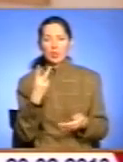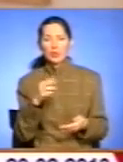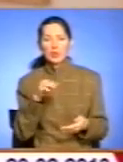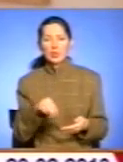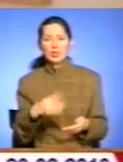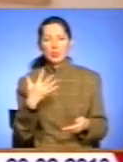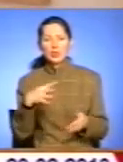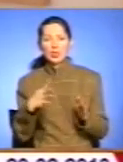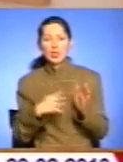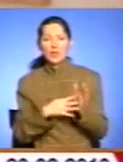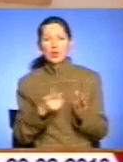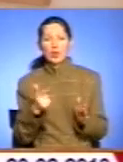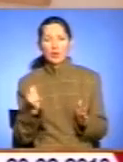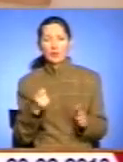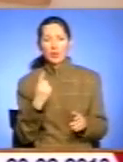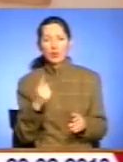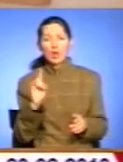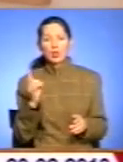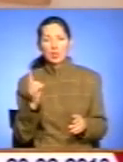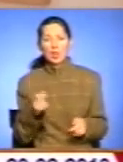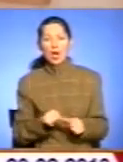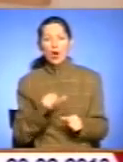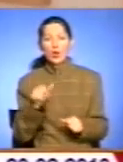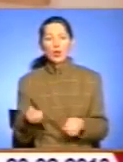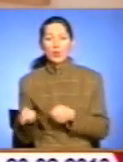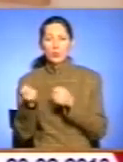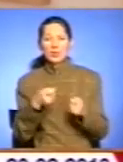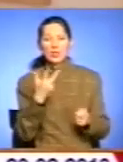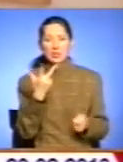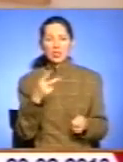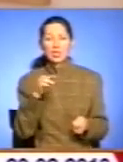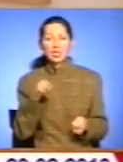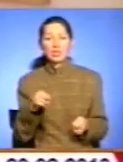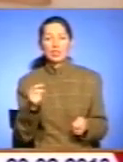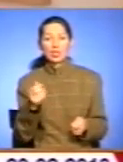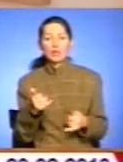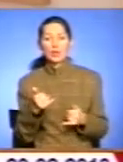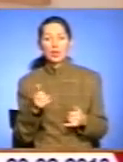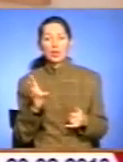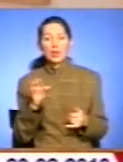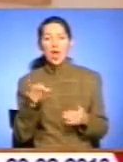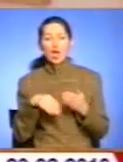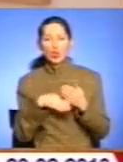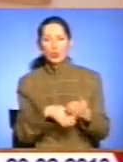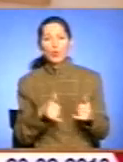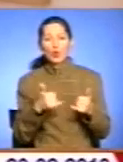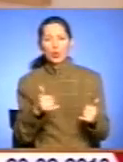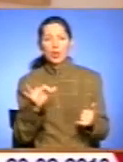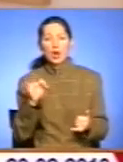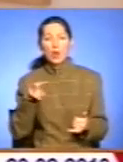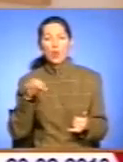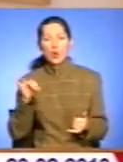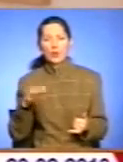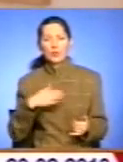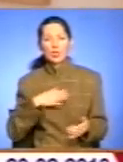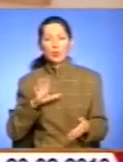2059 гривень, а одна дитинка окремо принесла 3 тисячі гривень на допомогу для Олі. У нас була така дівчинка в 3 класі, яка